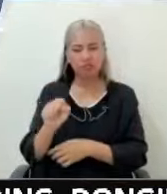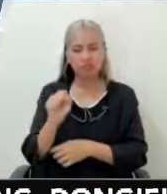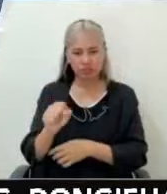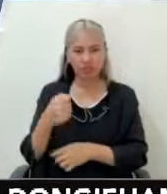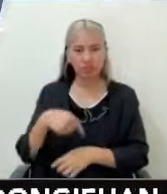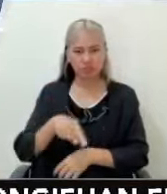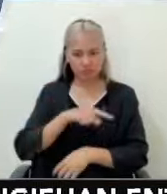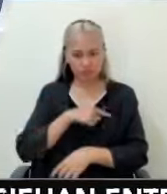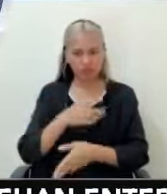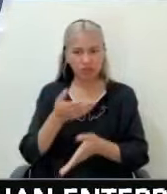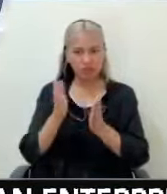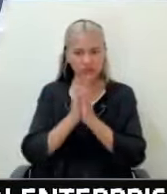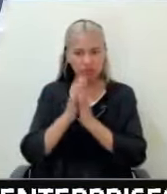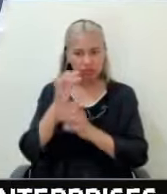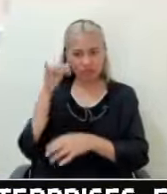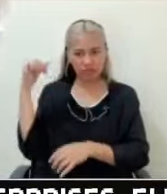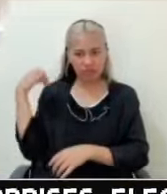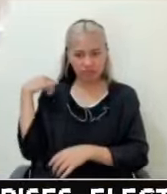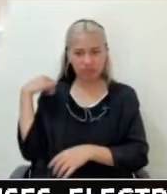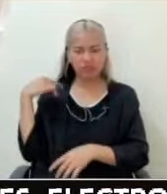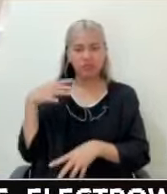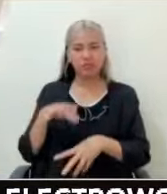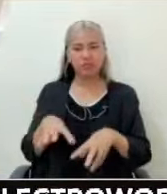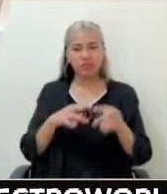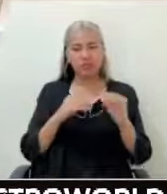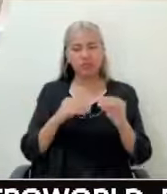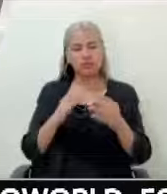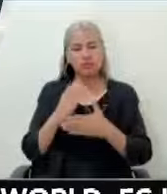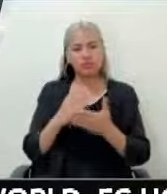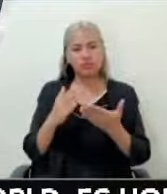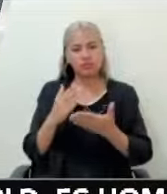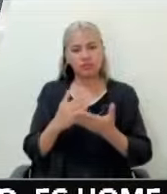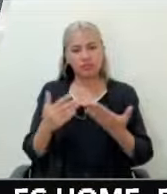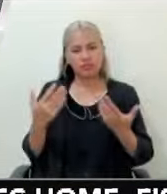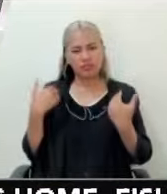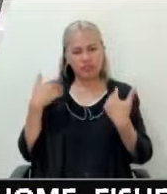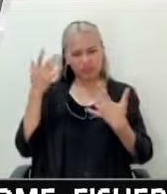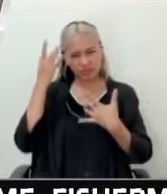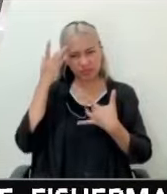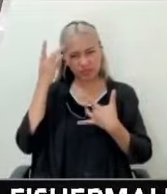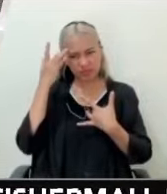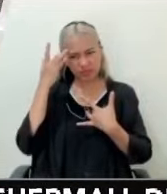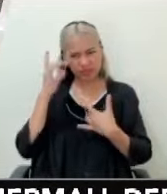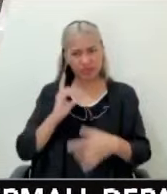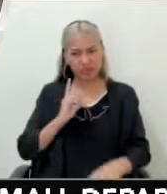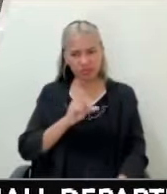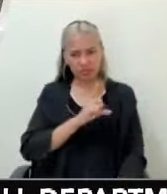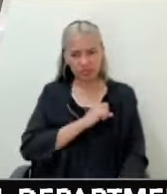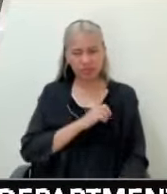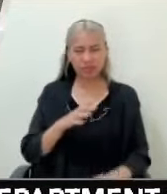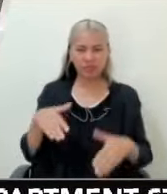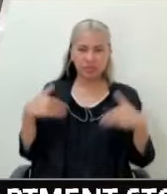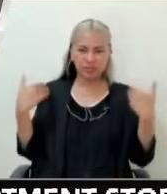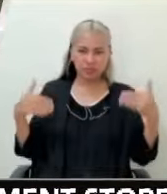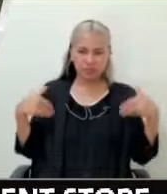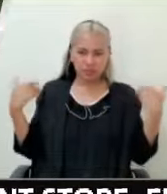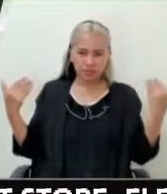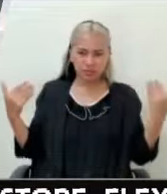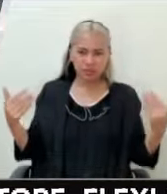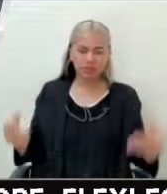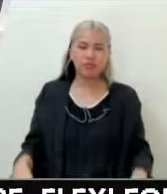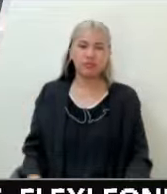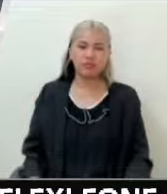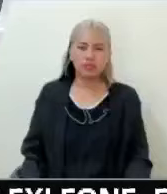kahapon sa pag-evacuate yung may mga sakit sa baka and then yung bata mga matatanda